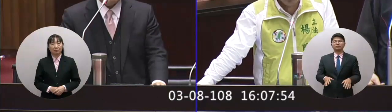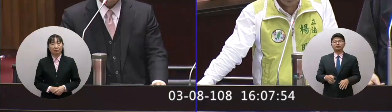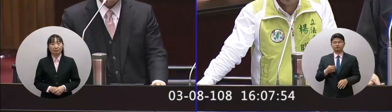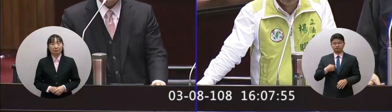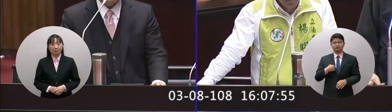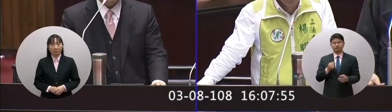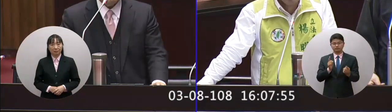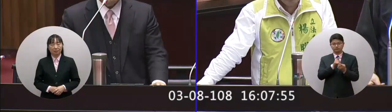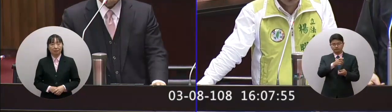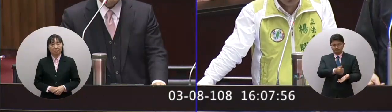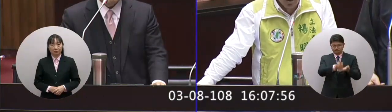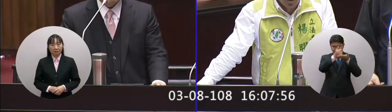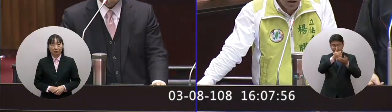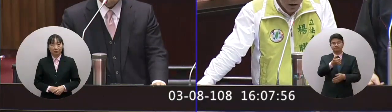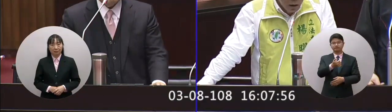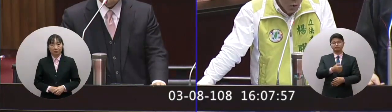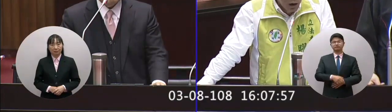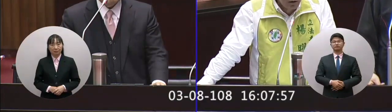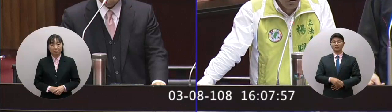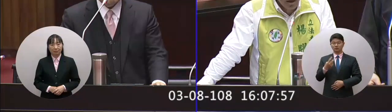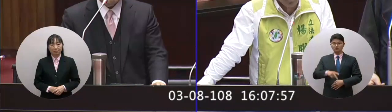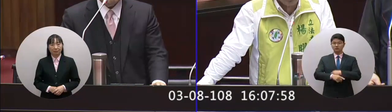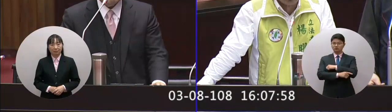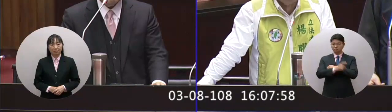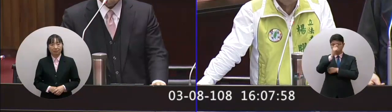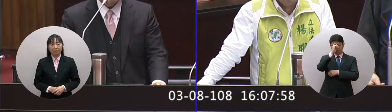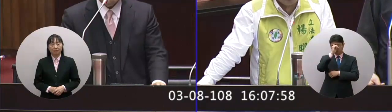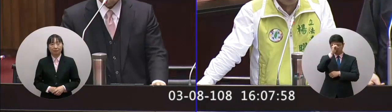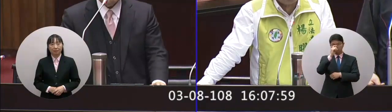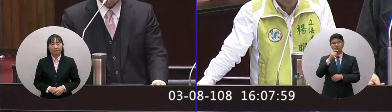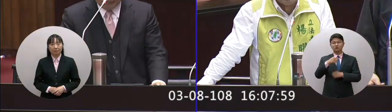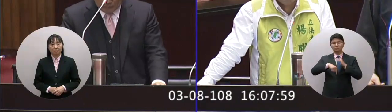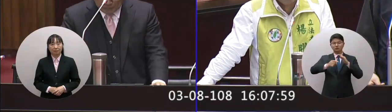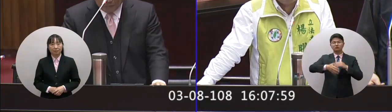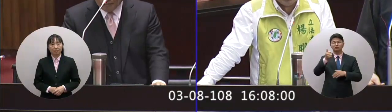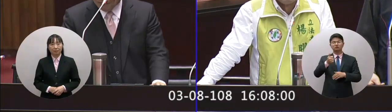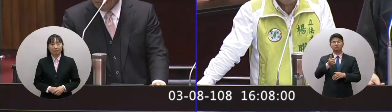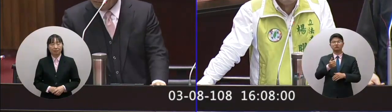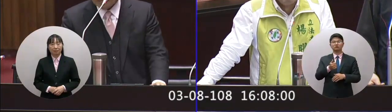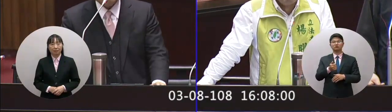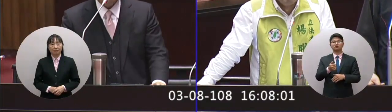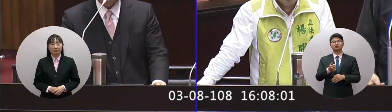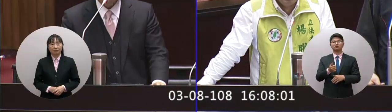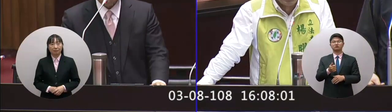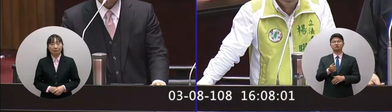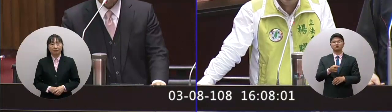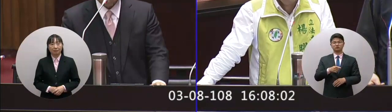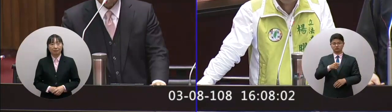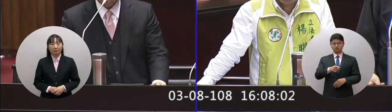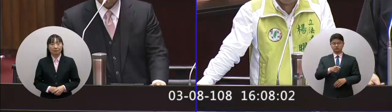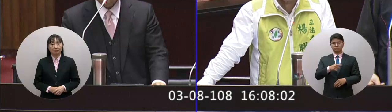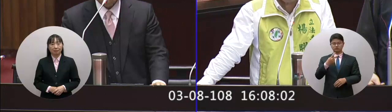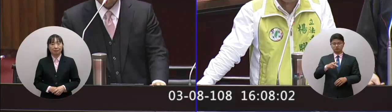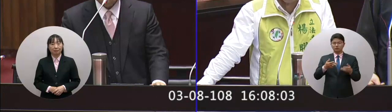达我们的敬佩。最后啊，也希望院长能够把心